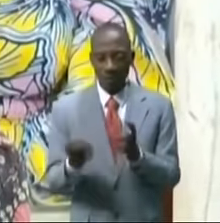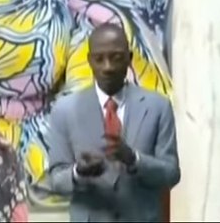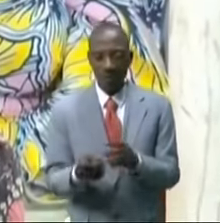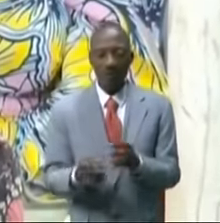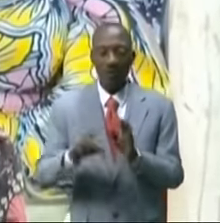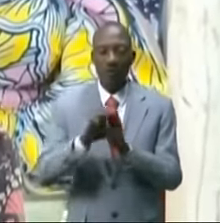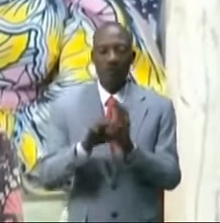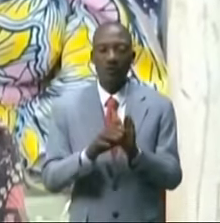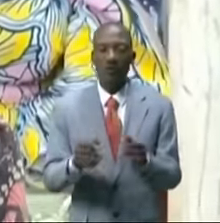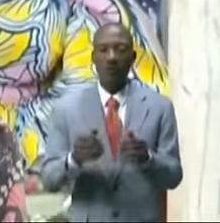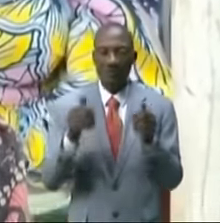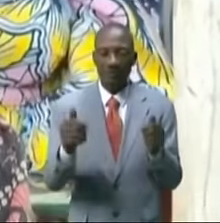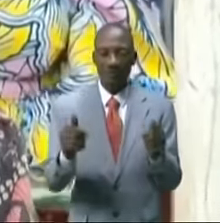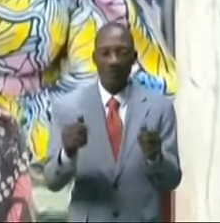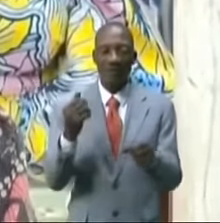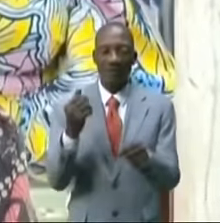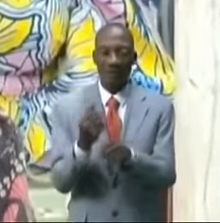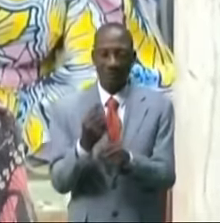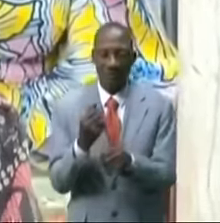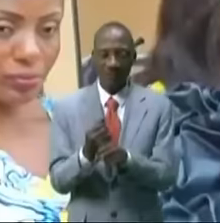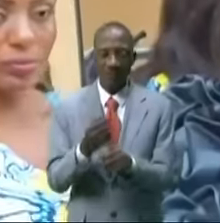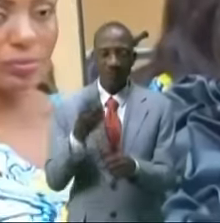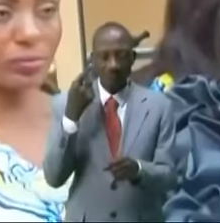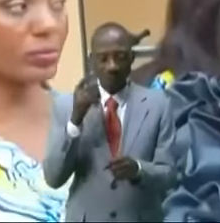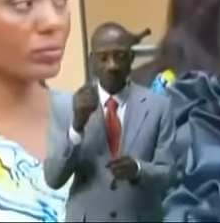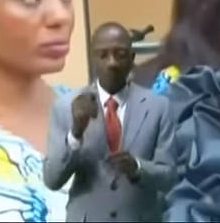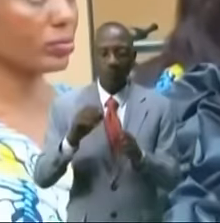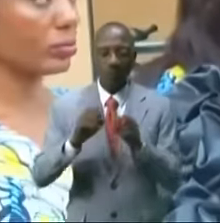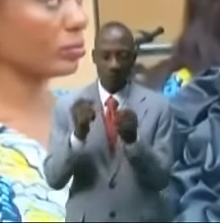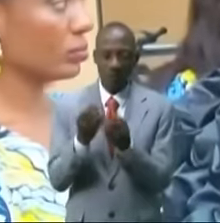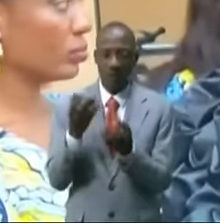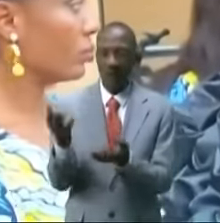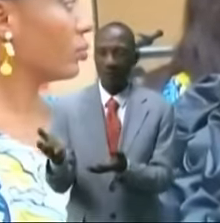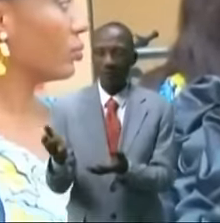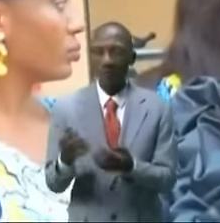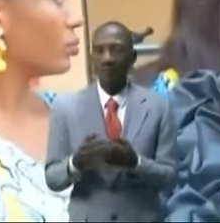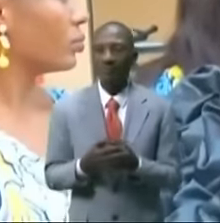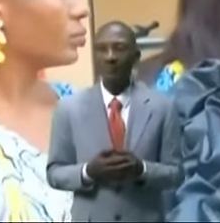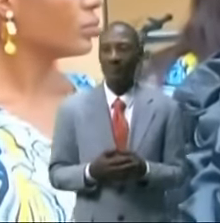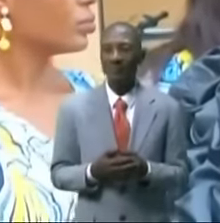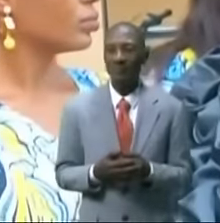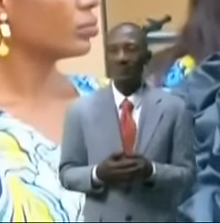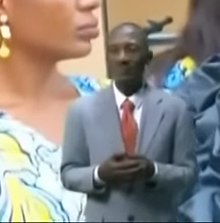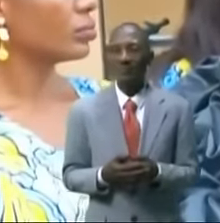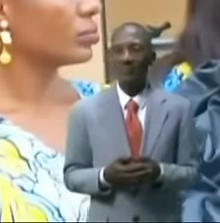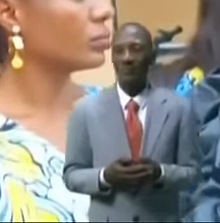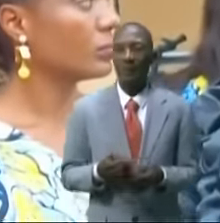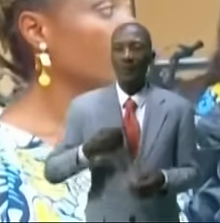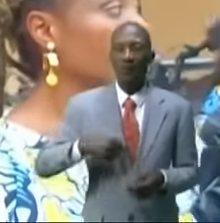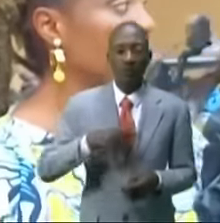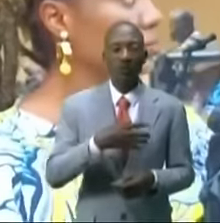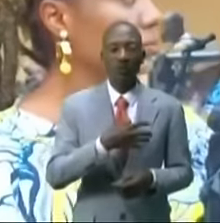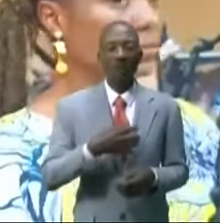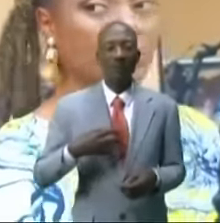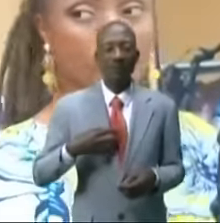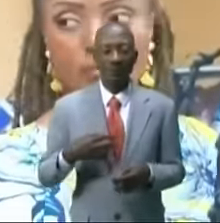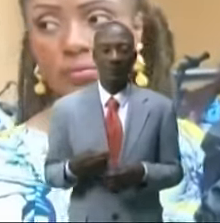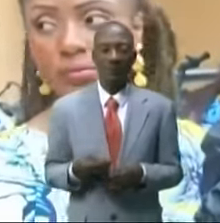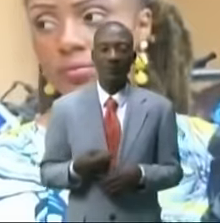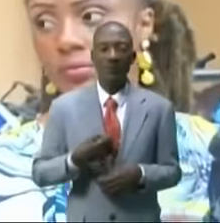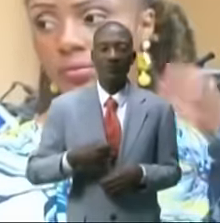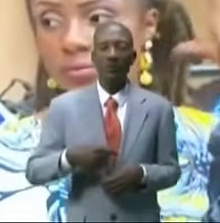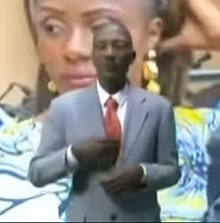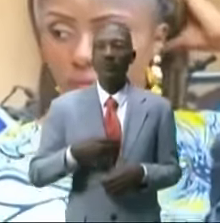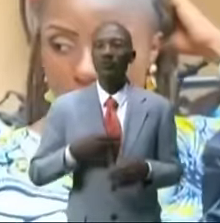conditions de vie et de travail de cette structure. Nous les mamans, nous sommes capables de créer